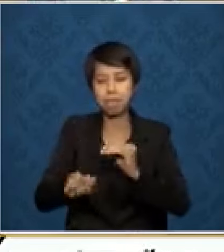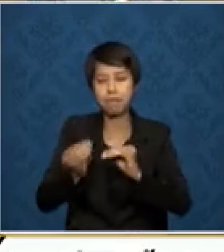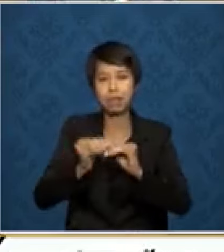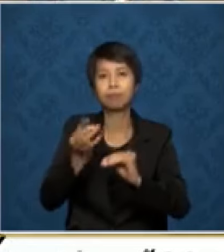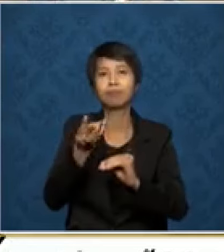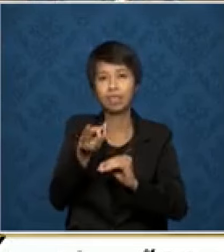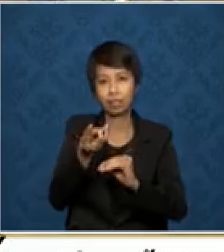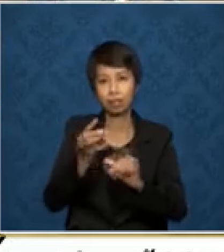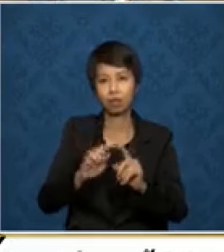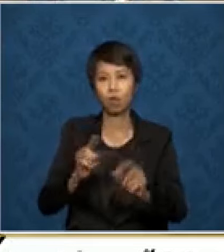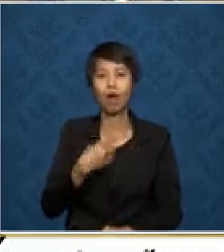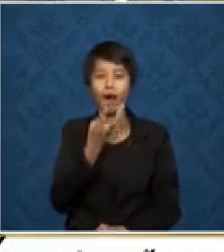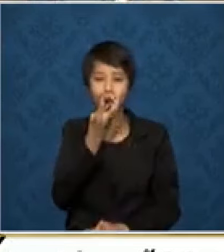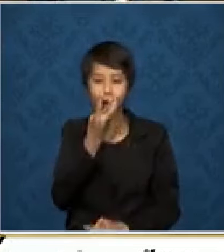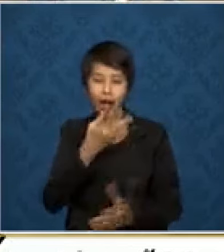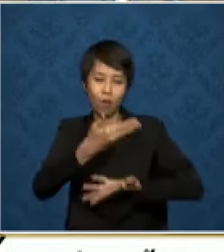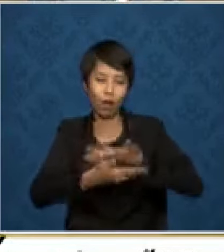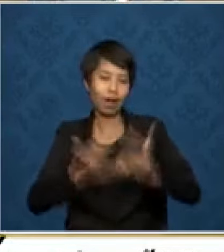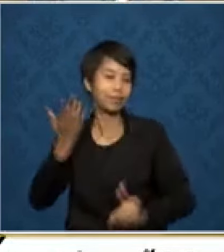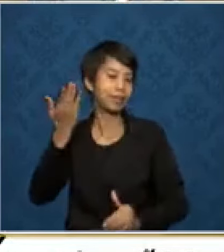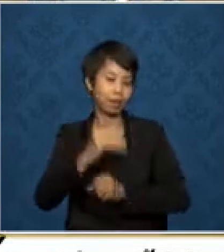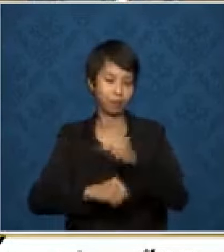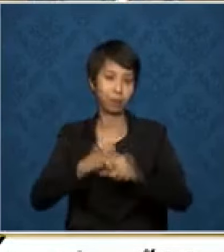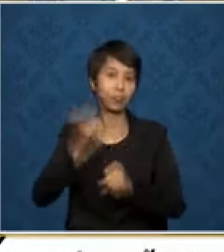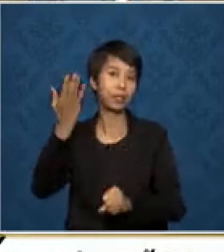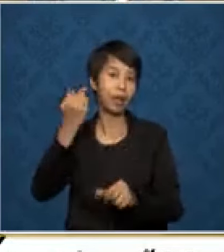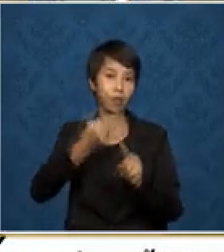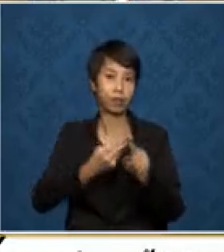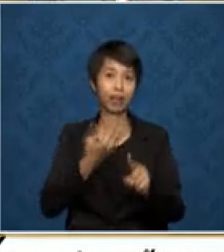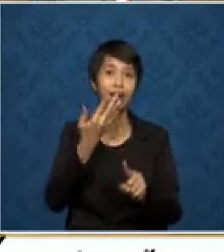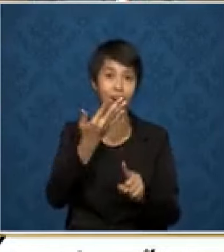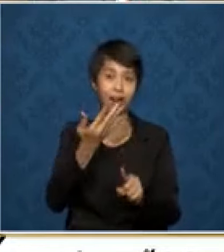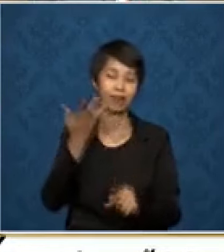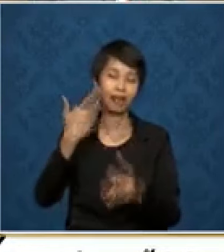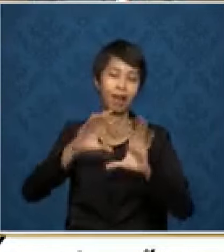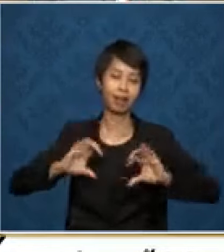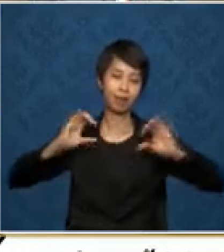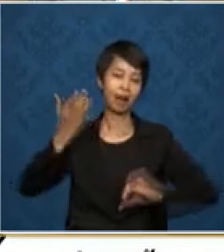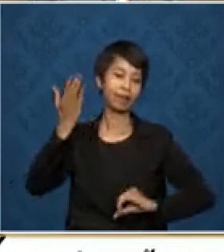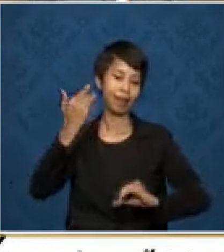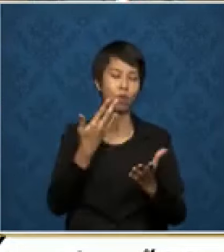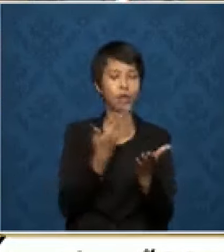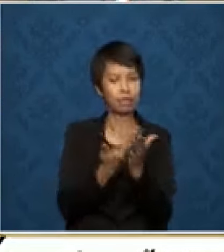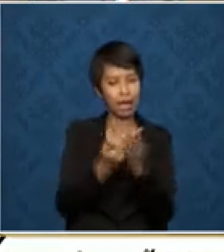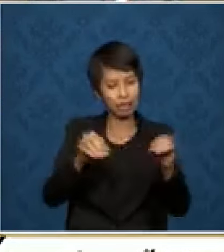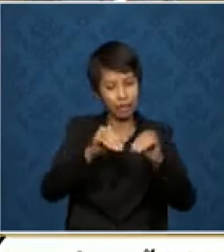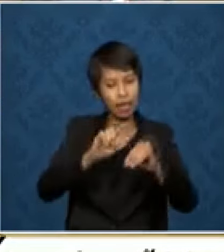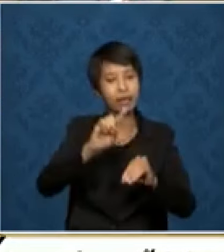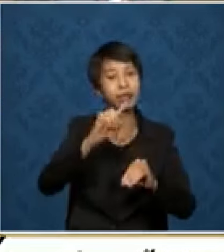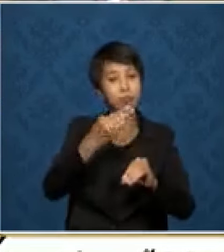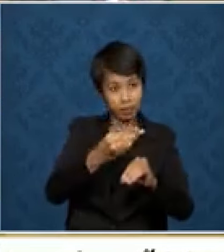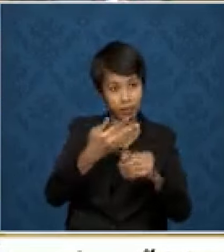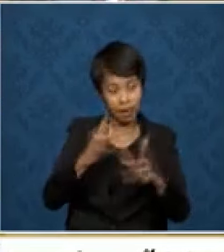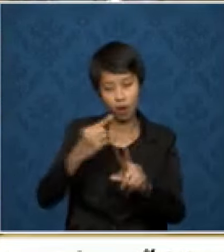ข้าวเนี่ยราคาแตะหมื่นมาตั้งเดือนพฤษภาคมปีที่แล้วนะครับตอนรัฐบาลที่แล้วอยู่แล้วก็มาแตะ 12,000ใน